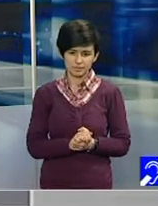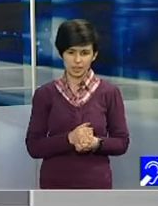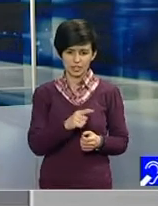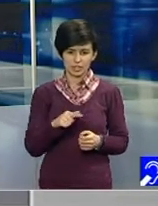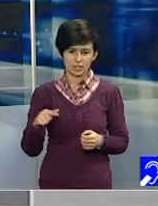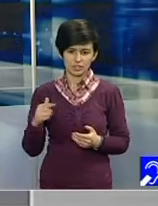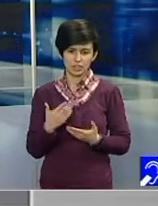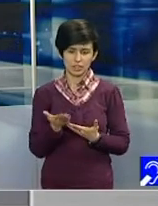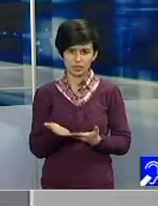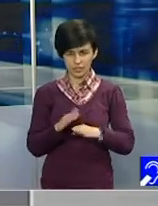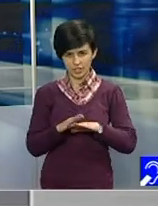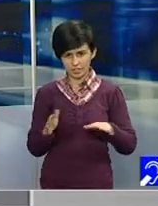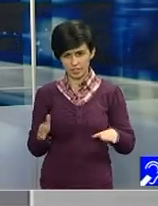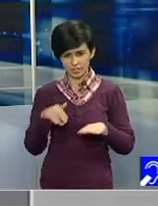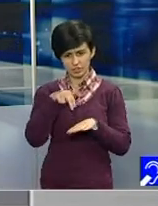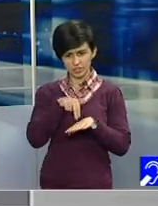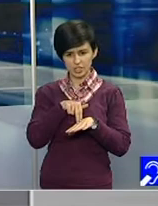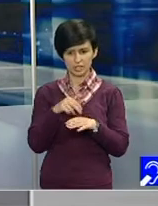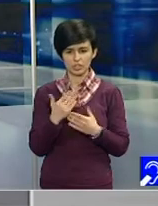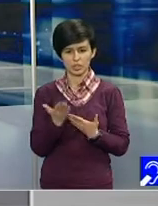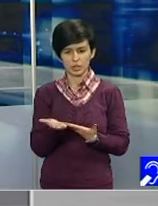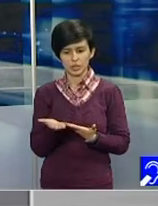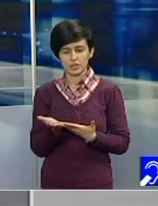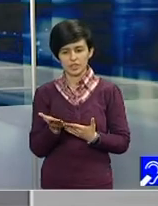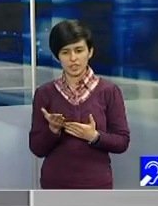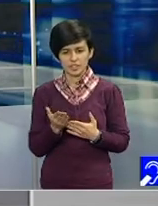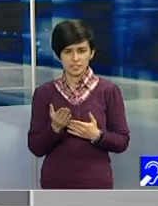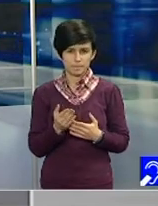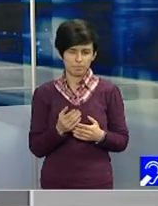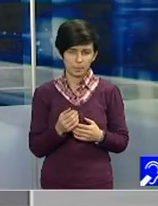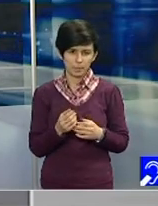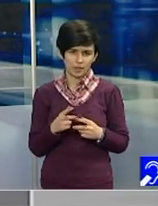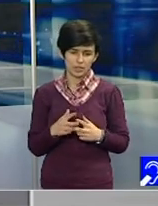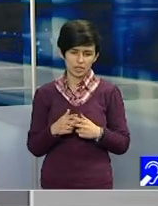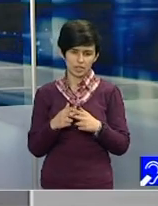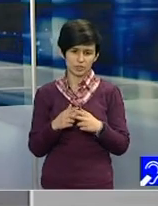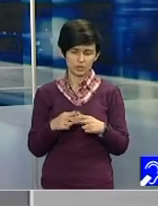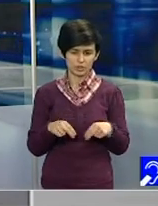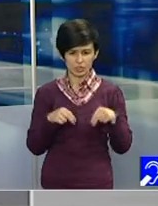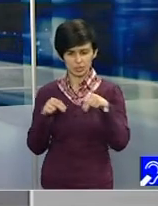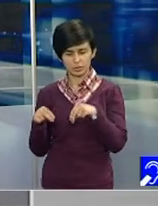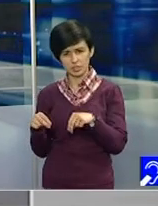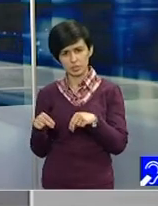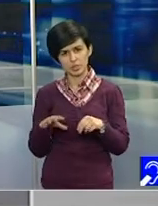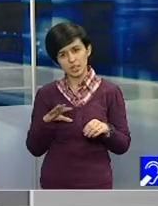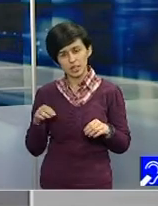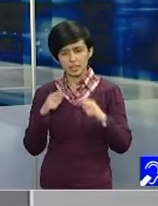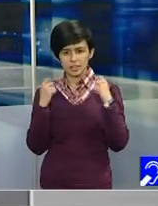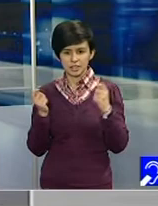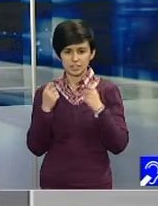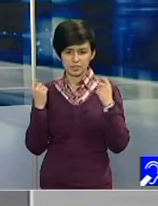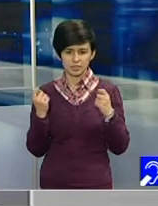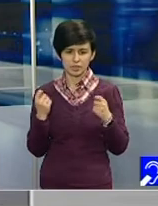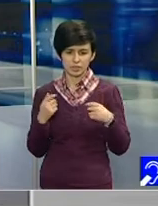că le oferiți scena, dar deveniți un fel de companie de PR pentru ei, ducându-i la alte festivaluri, angrenându-i în tot